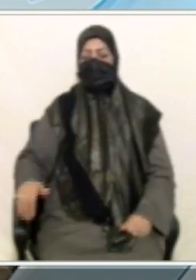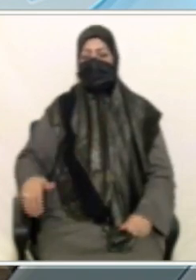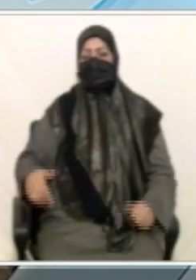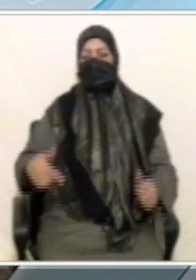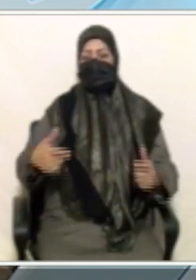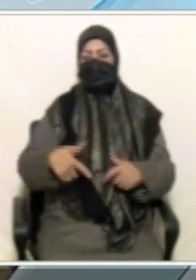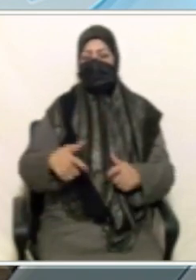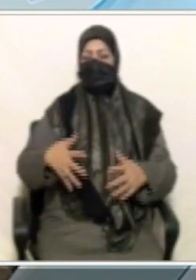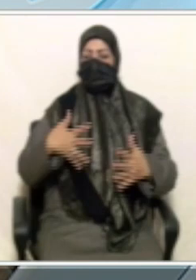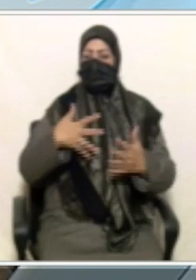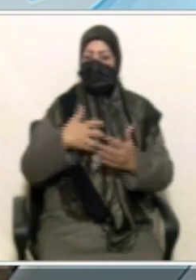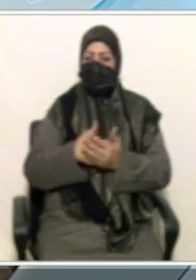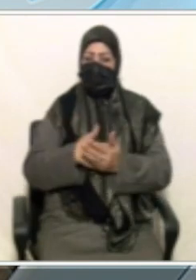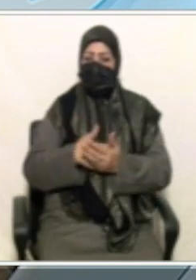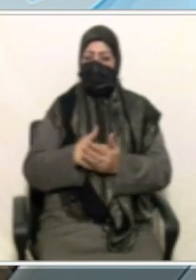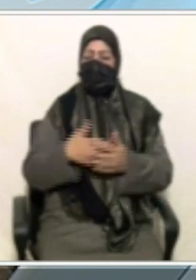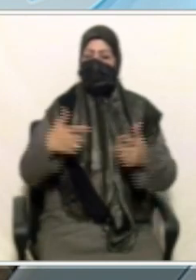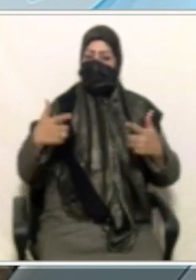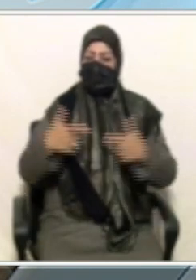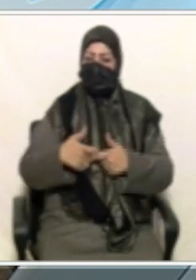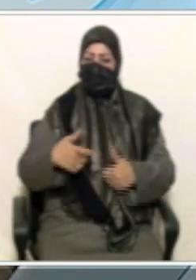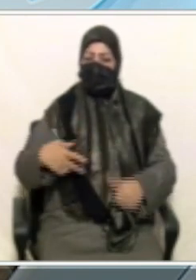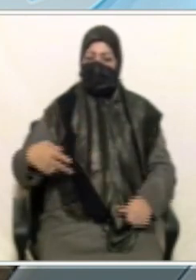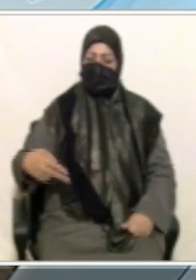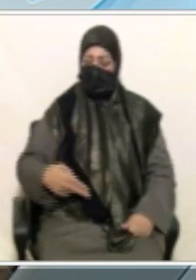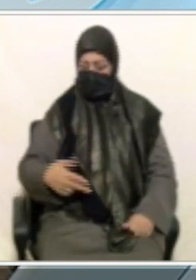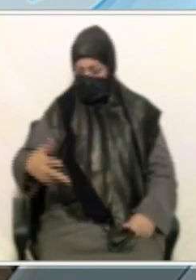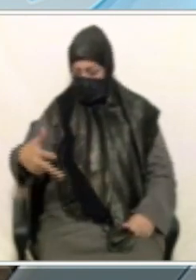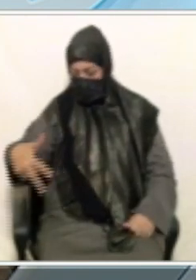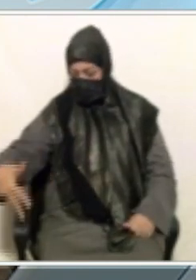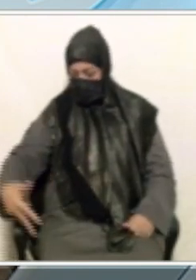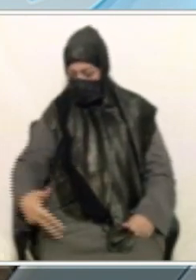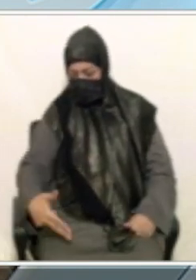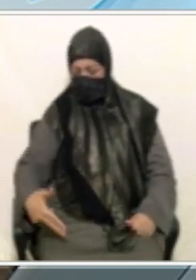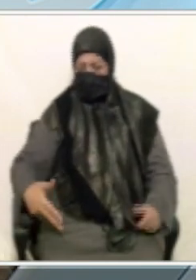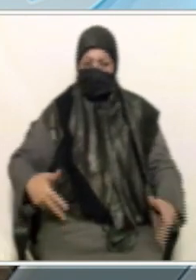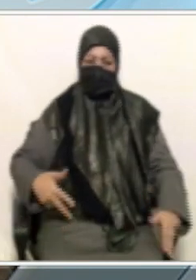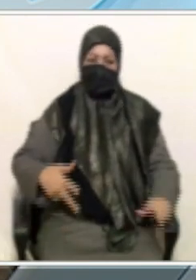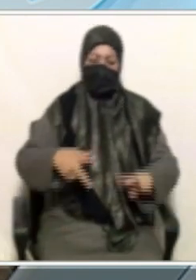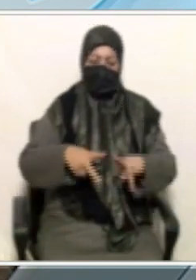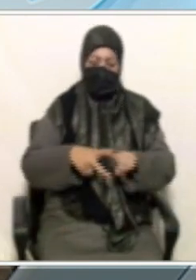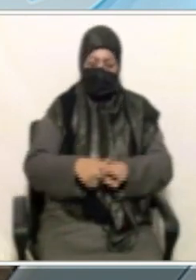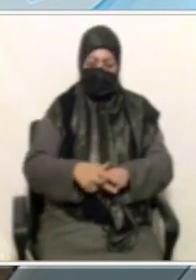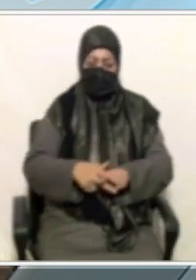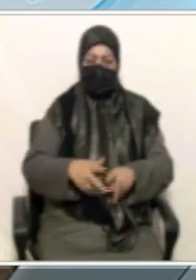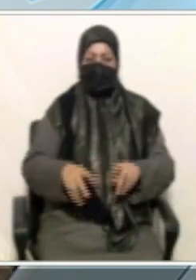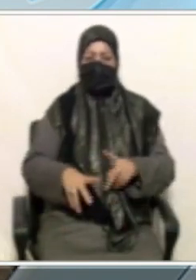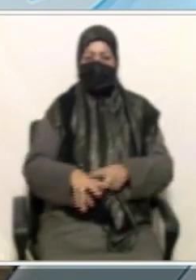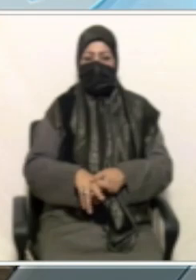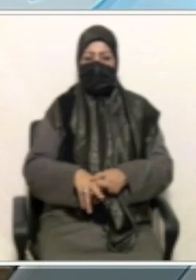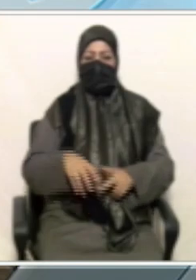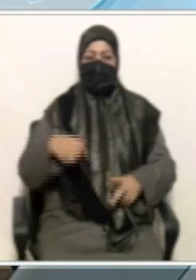هذا بترت رجله وذاك قطعت أصابعه وذاك استخلصت كبده مثلا،